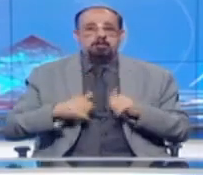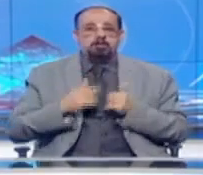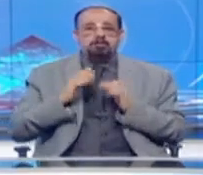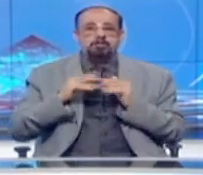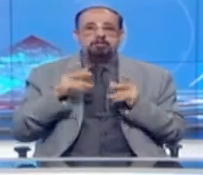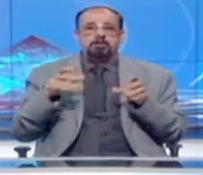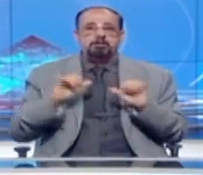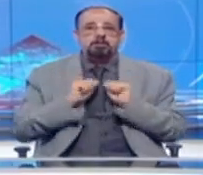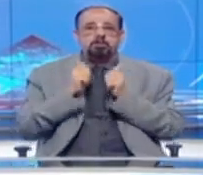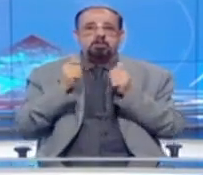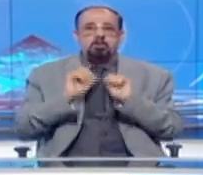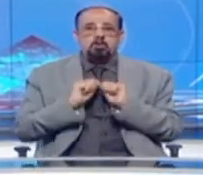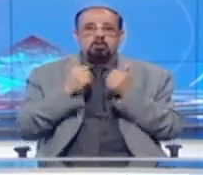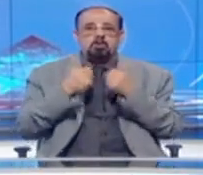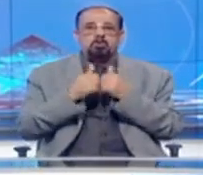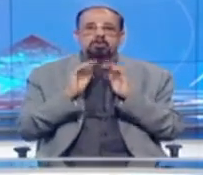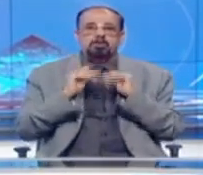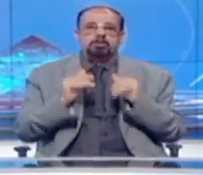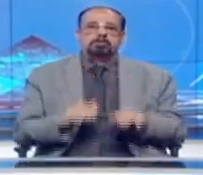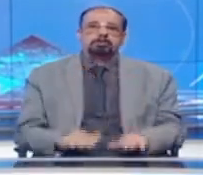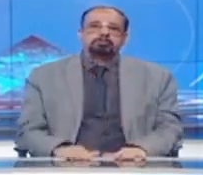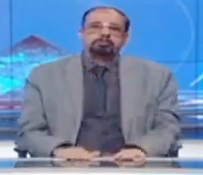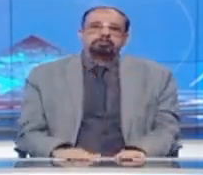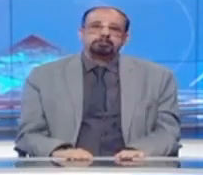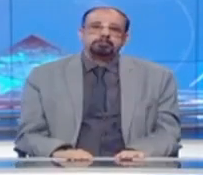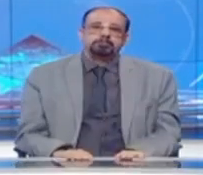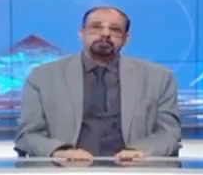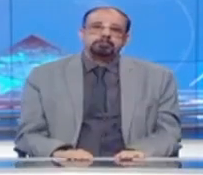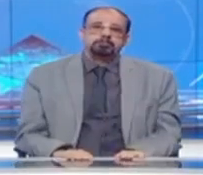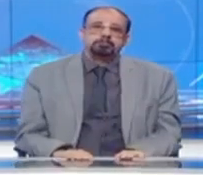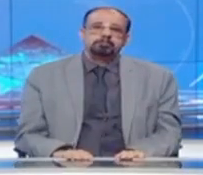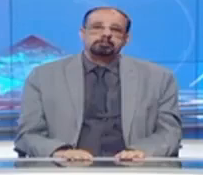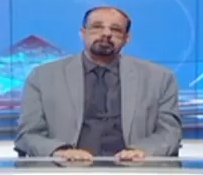لا يتجزأ من نسيج المجتمع المصري.